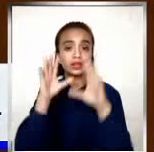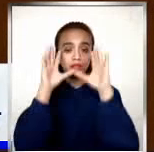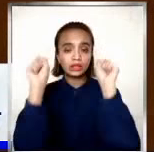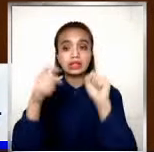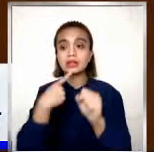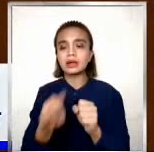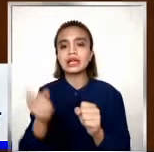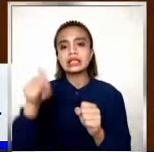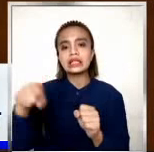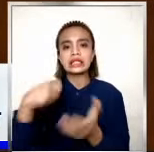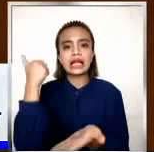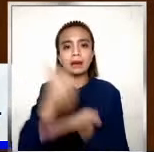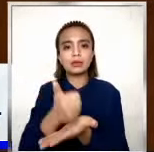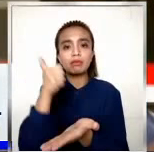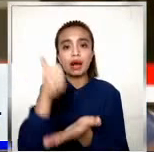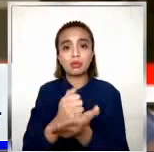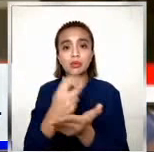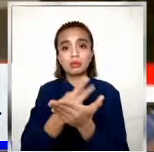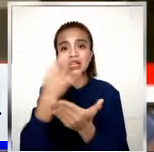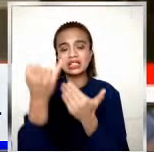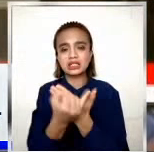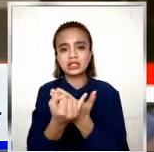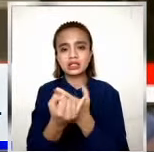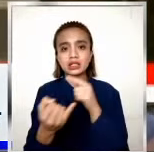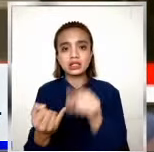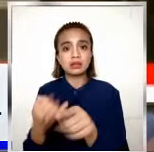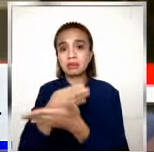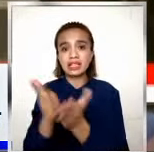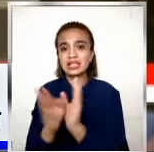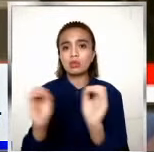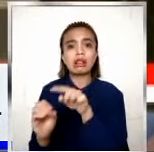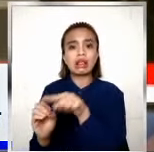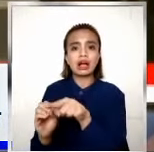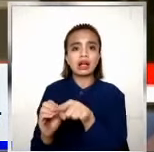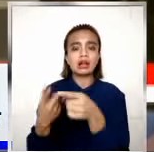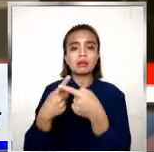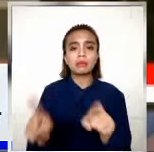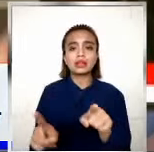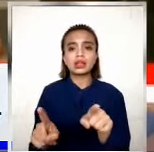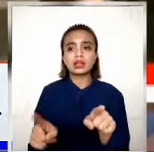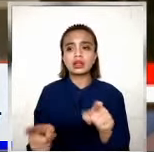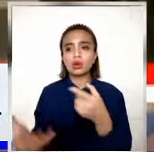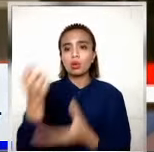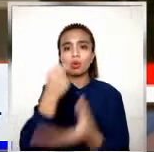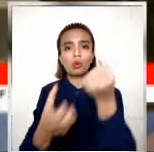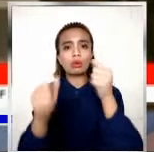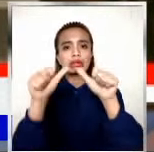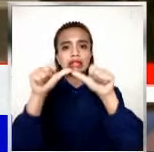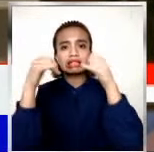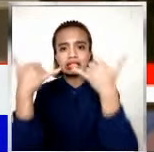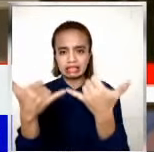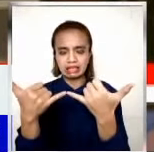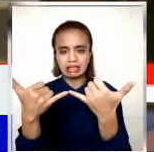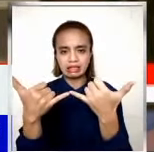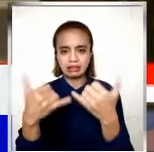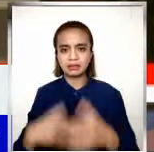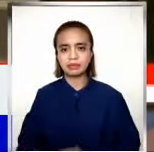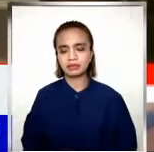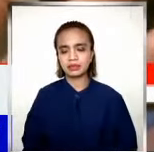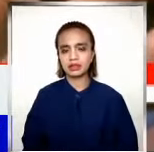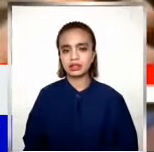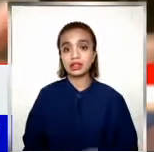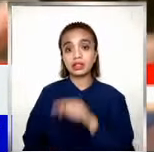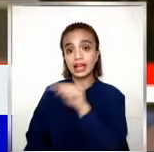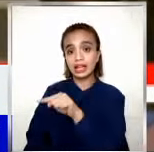proyektong ito, hindi nila hawak ang pera, kundi nasa kanya-kanyang implementing agency. Since these are not part of the original plan, we have